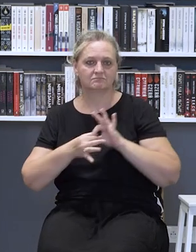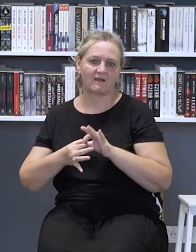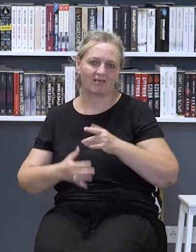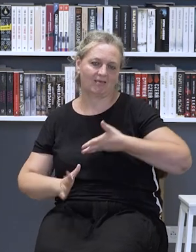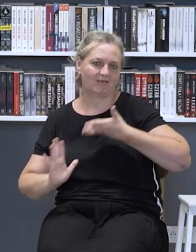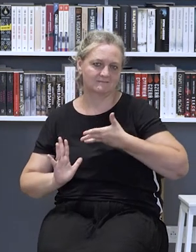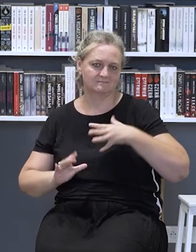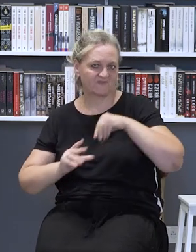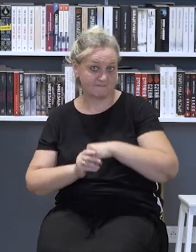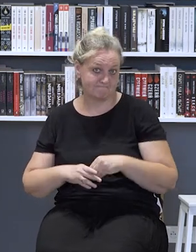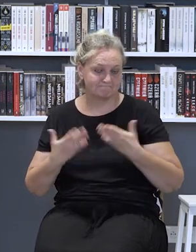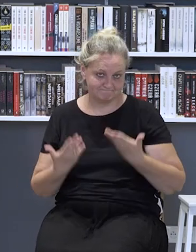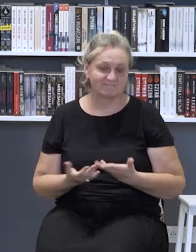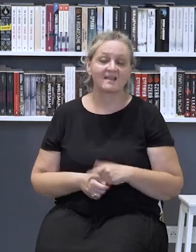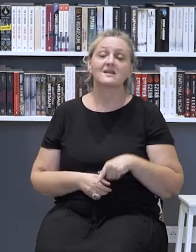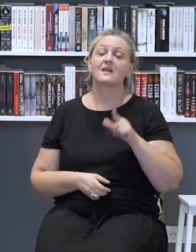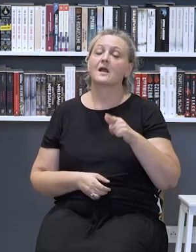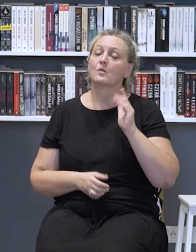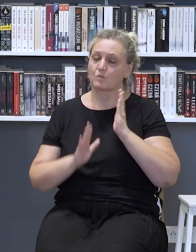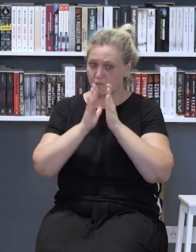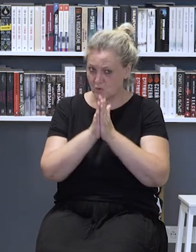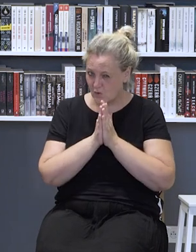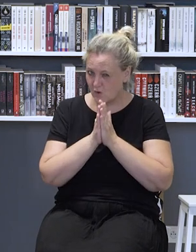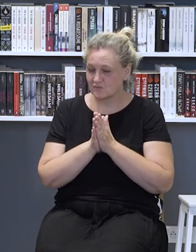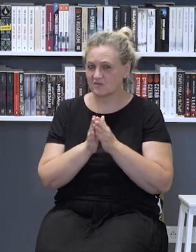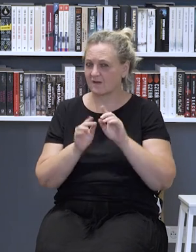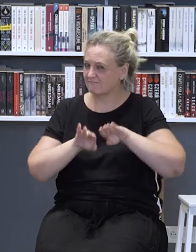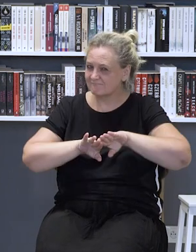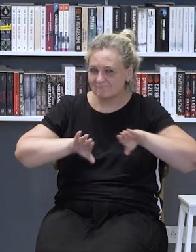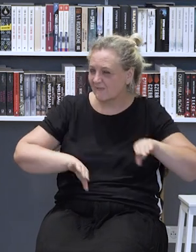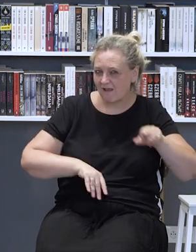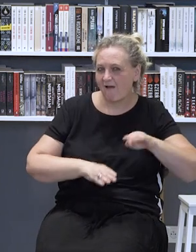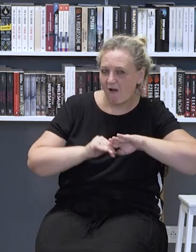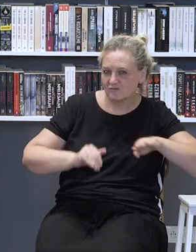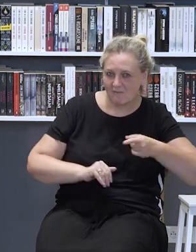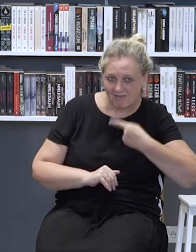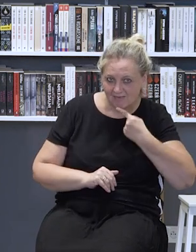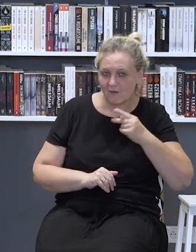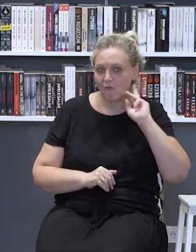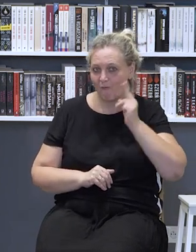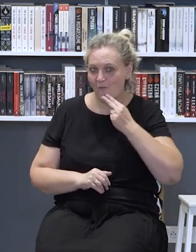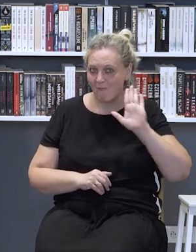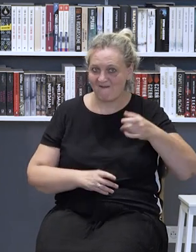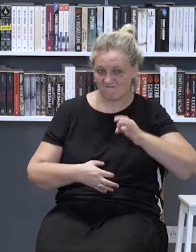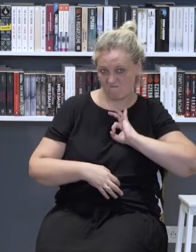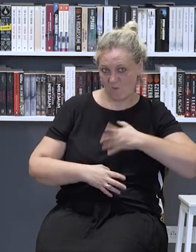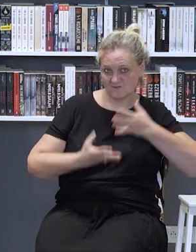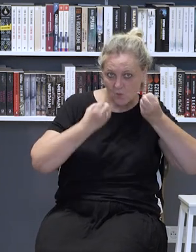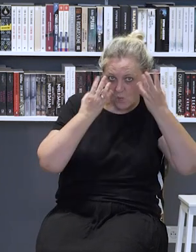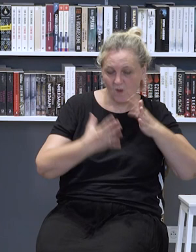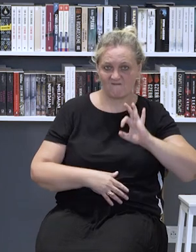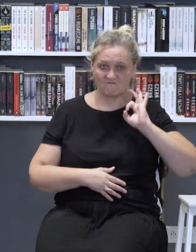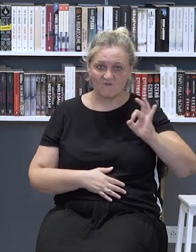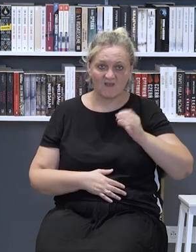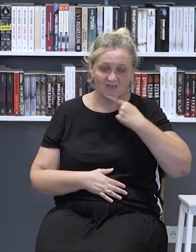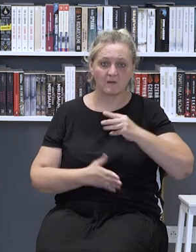migowym. Proszę, miejmy na uwadze, że to jest osobny język, głusi mają swoją kulturę, swój język i